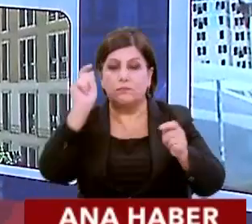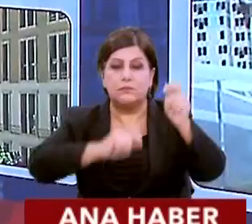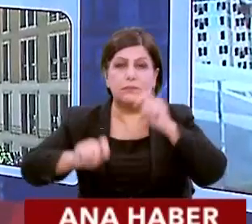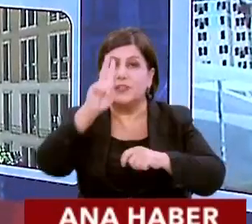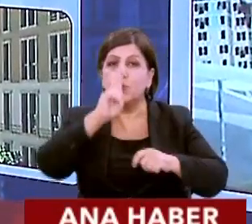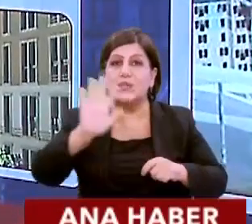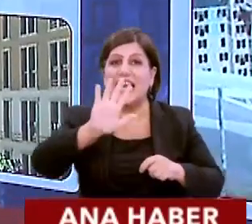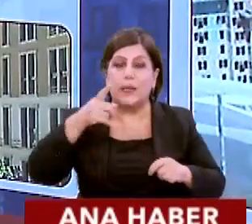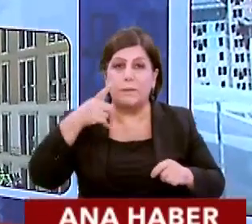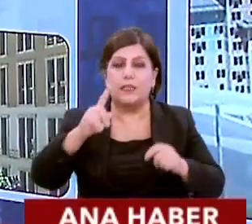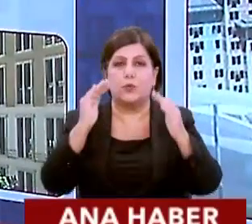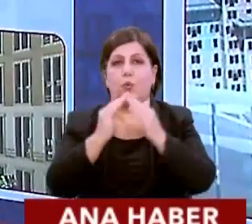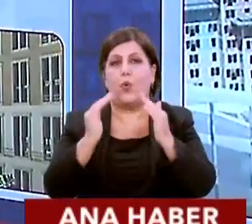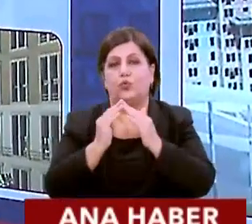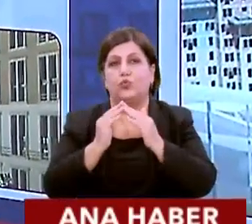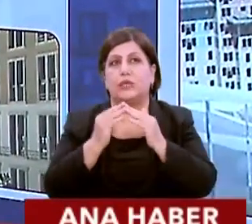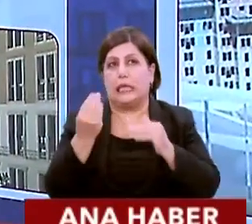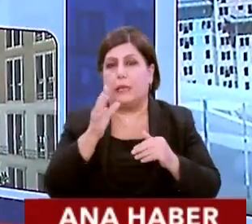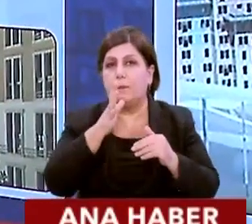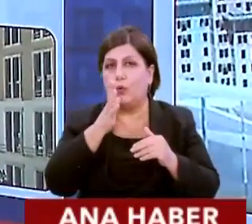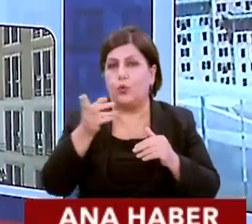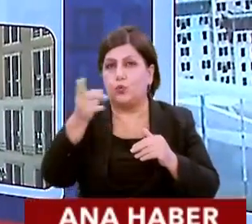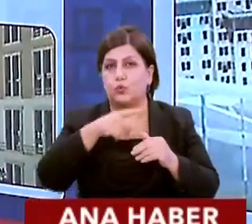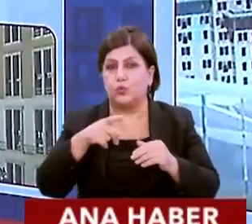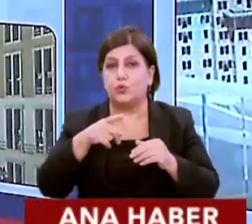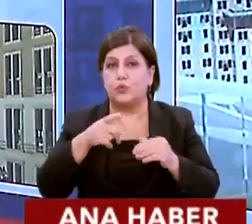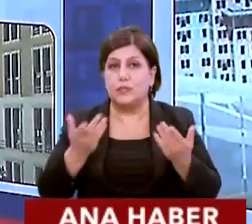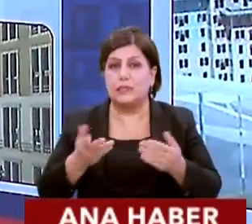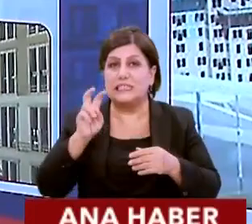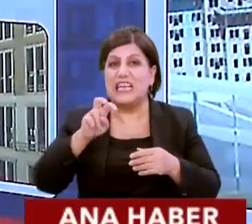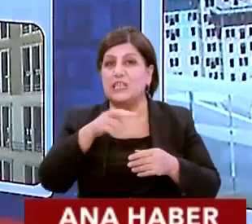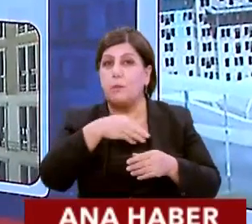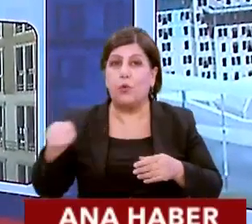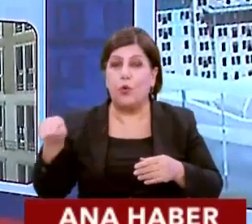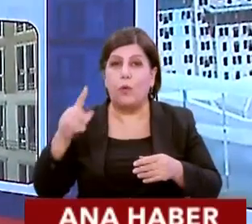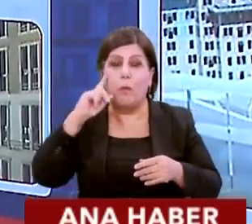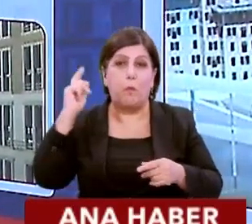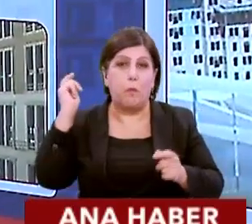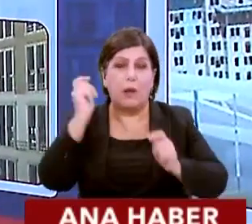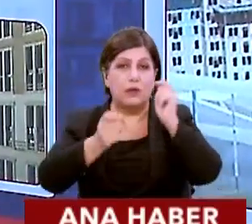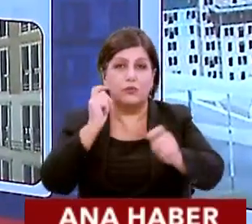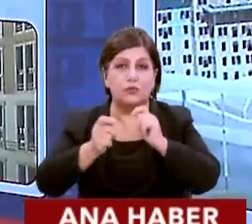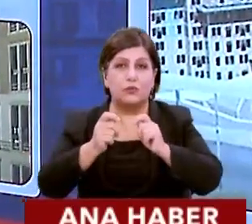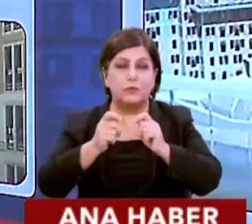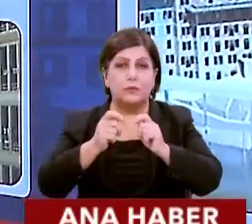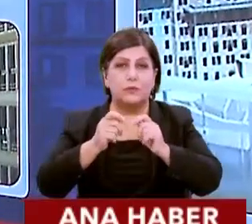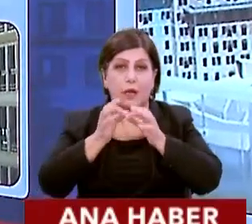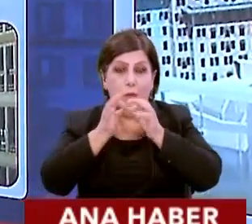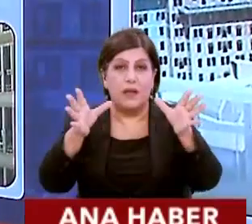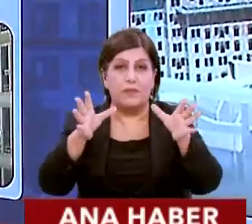250 bin konut gayet iyi biliyorsun Peki 8 milyon başvuruyu da seslendirdim